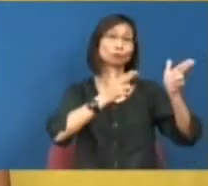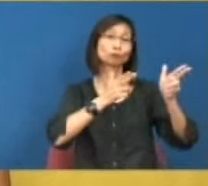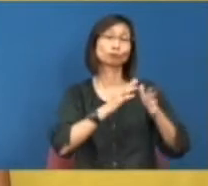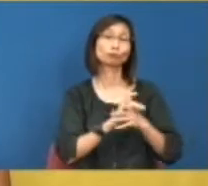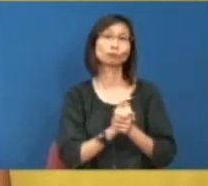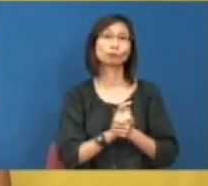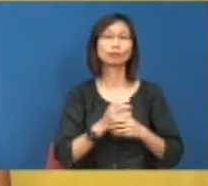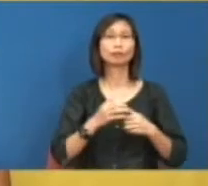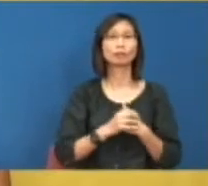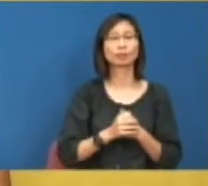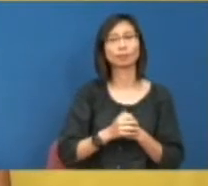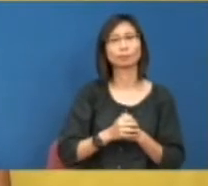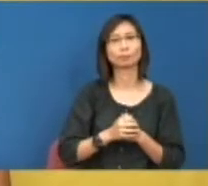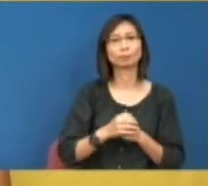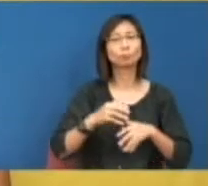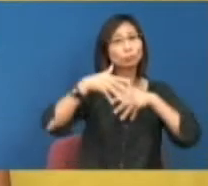係